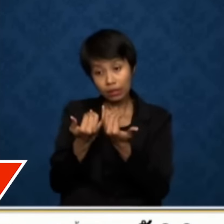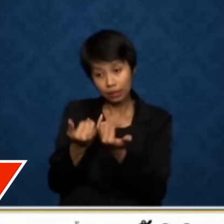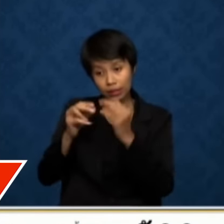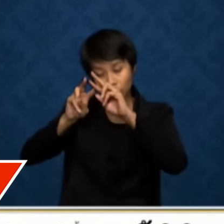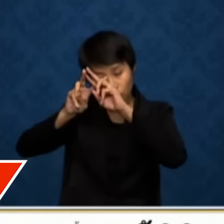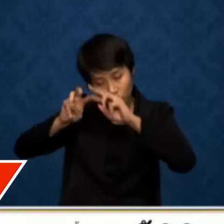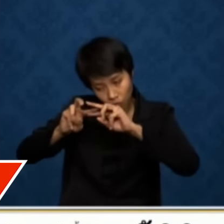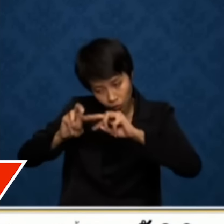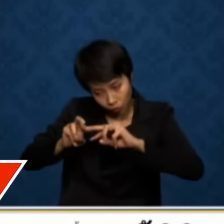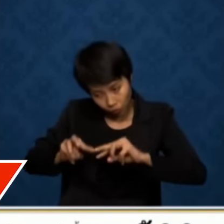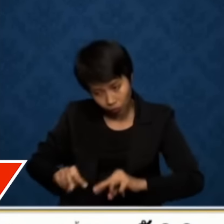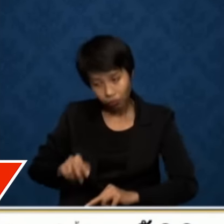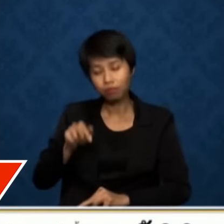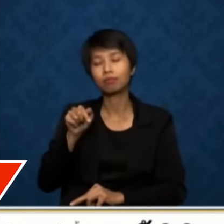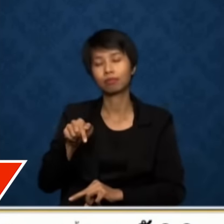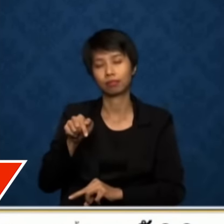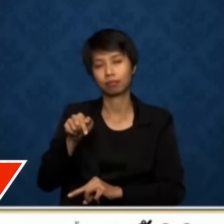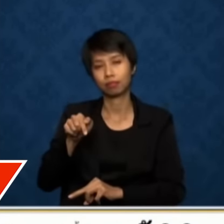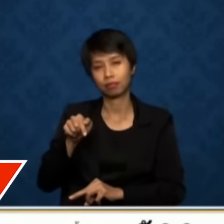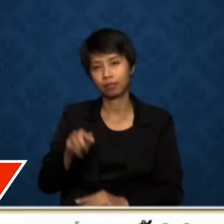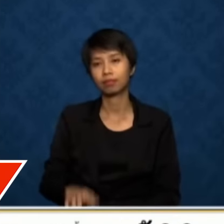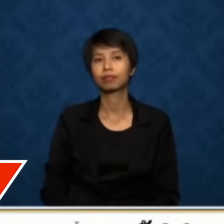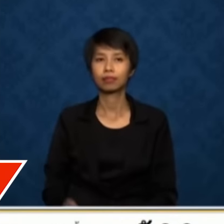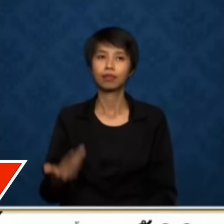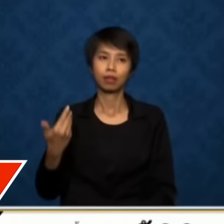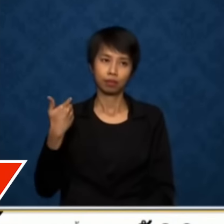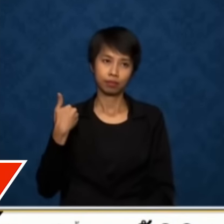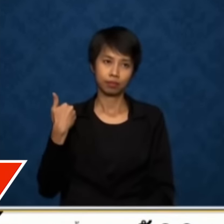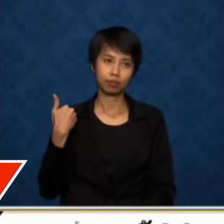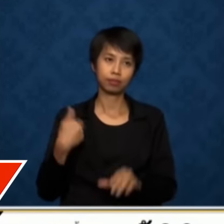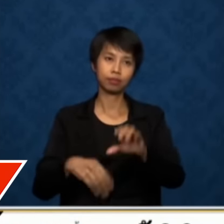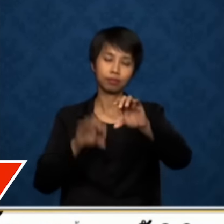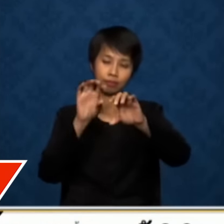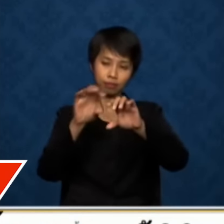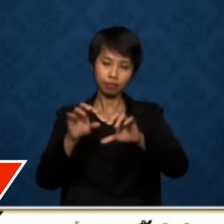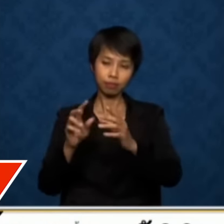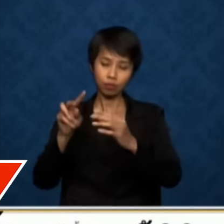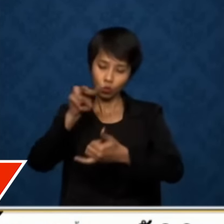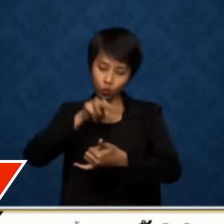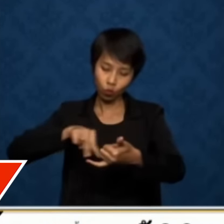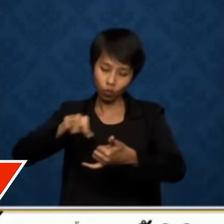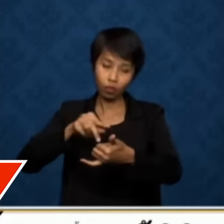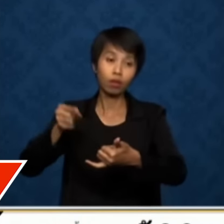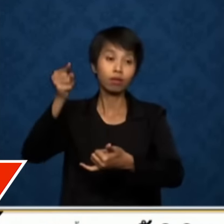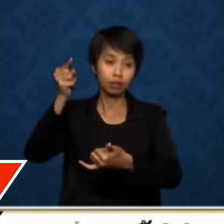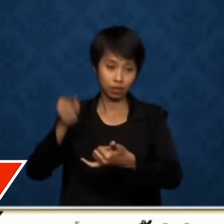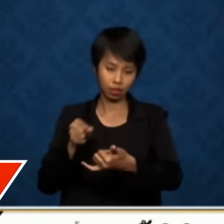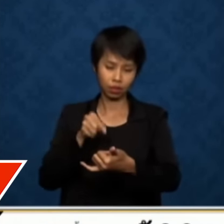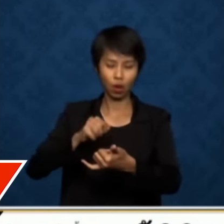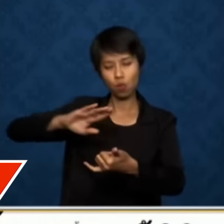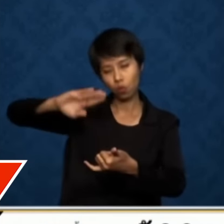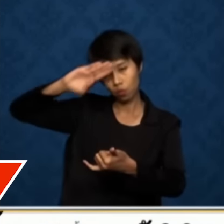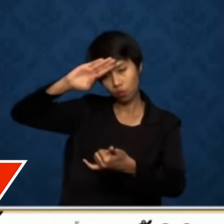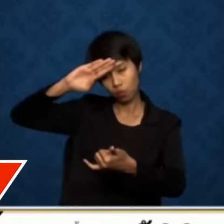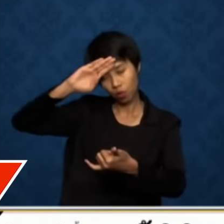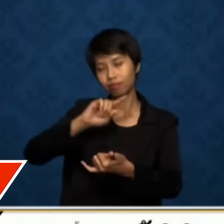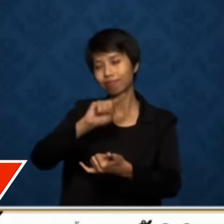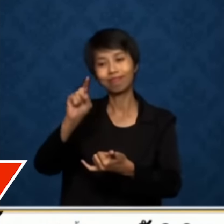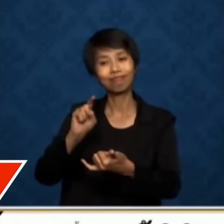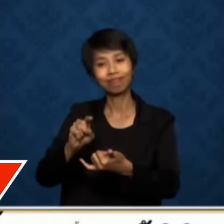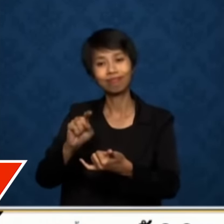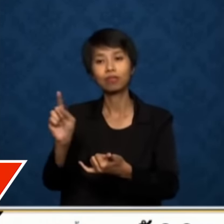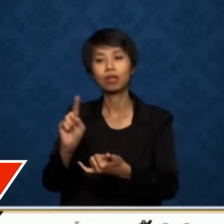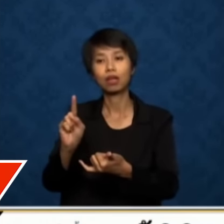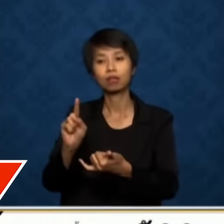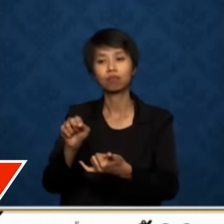า differential diagnosis เนี่ยนะครับเราจะทำ definite diagnosis ก็คือวินิจฉัยจริงๆเนี่ยว่าคนไข้เป็นโรคอะไรได้เนี่ยจากใน